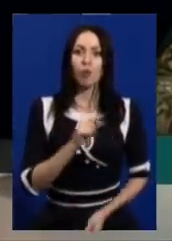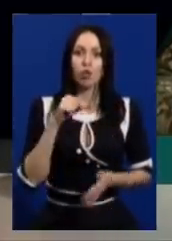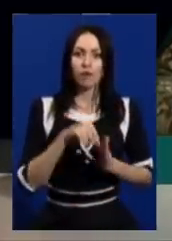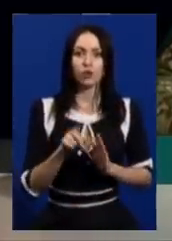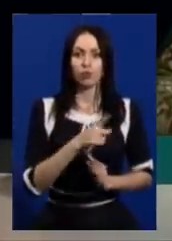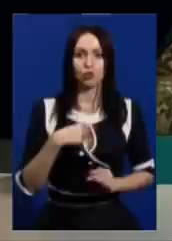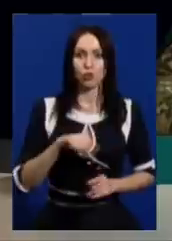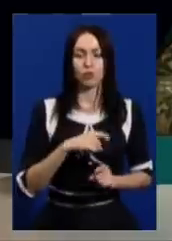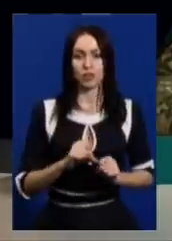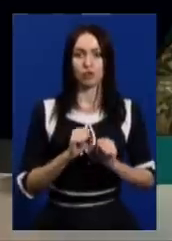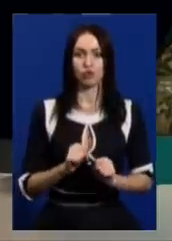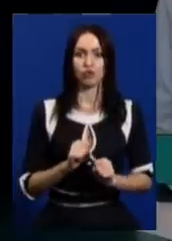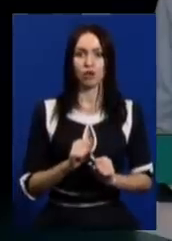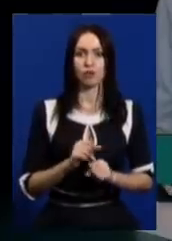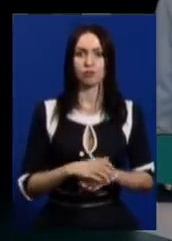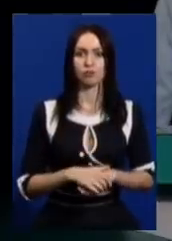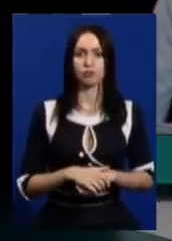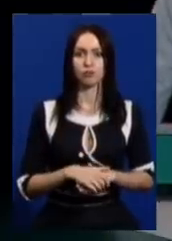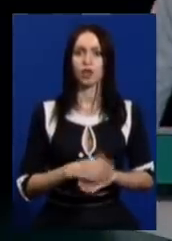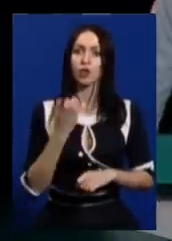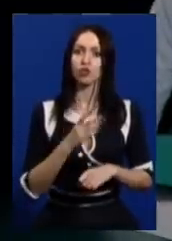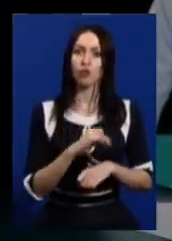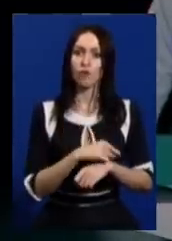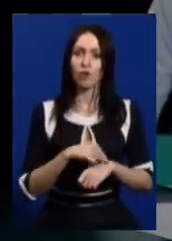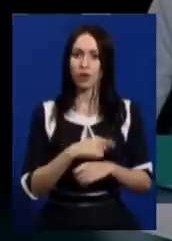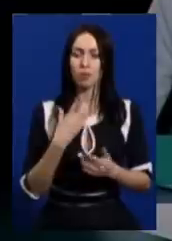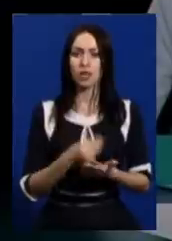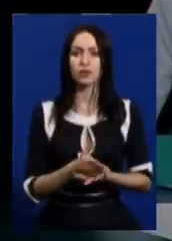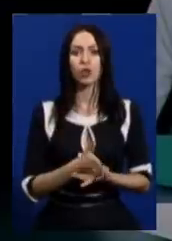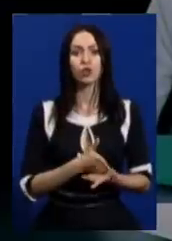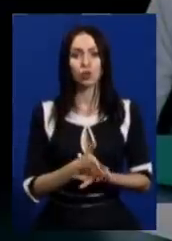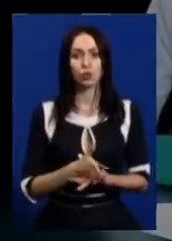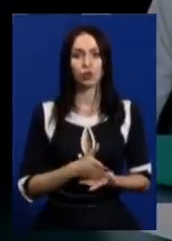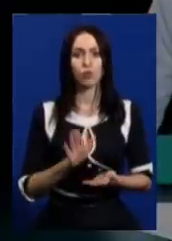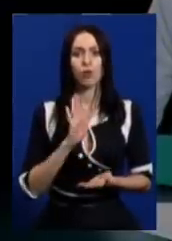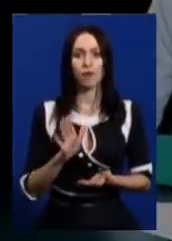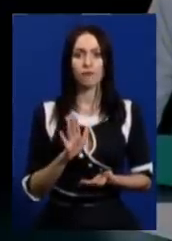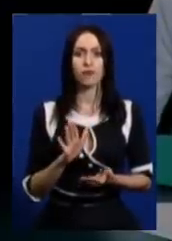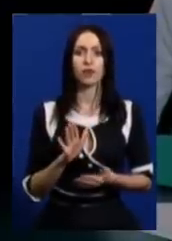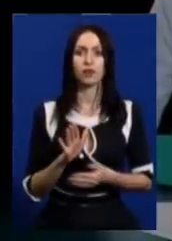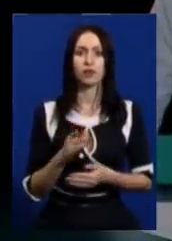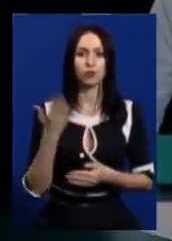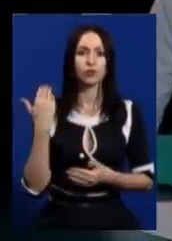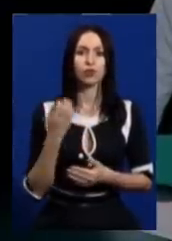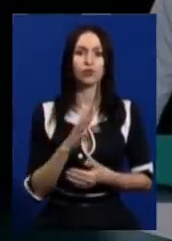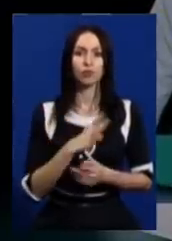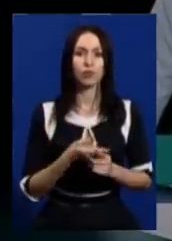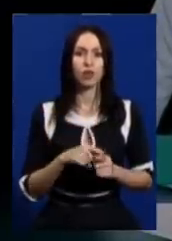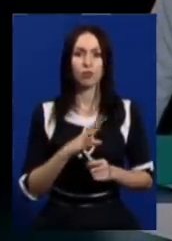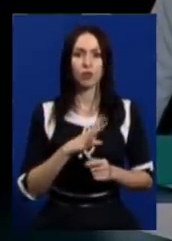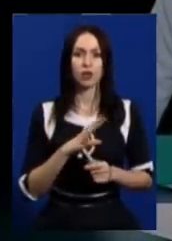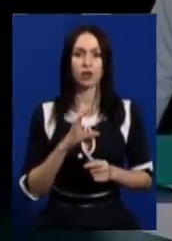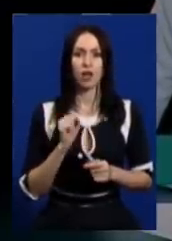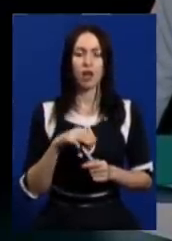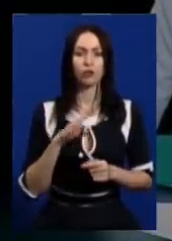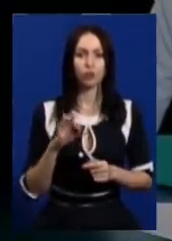мы защищаем Родину. Ще під час своєї служби в тоді це була антитерористична